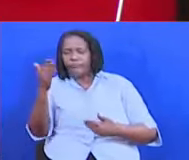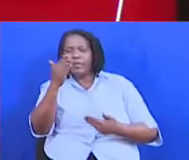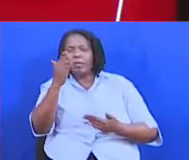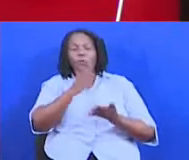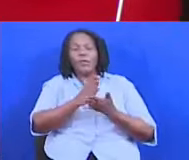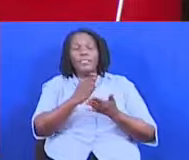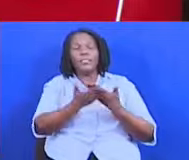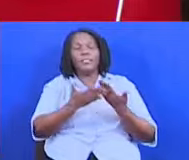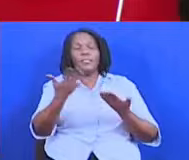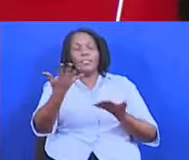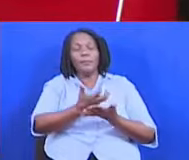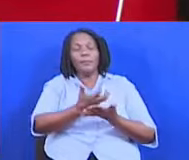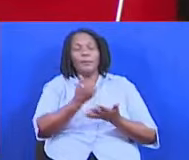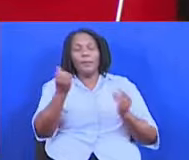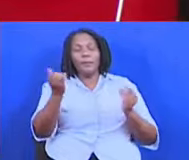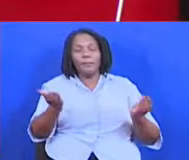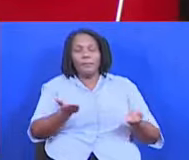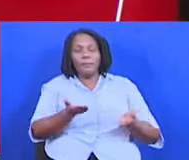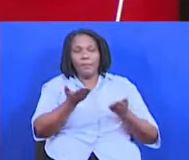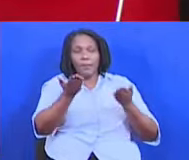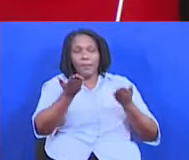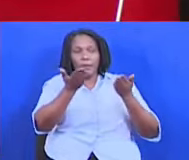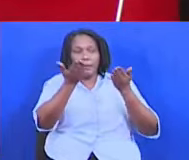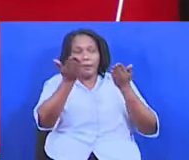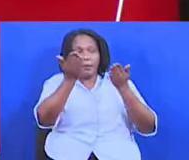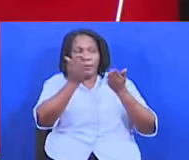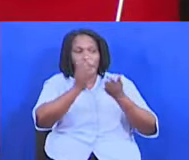yanapatikana katika taifa letu la Tanzania.